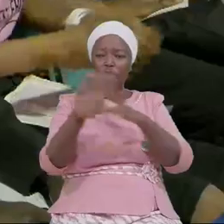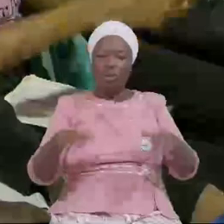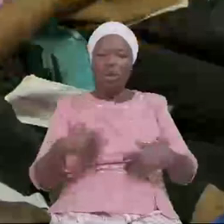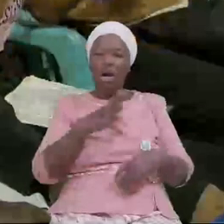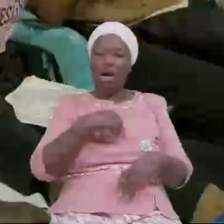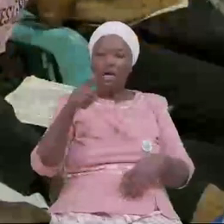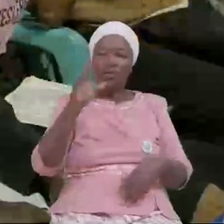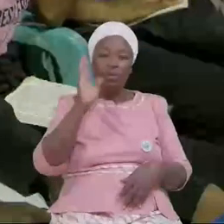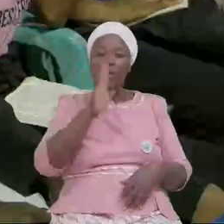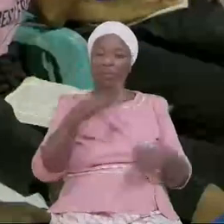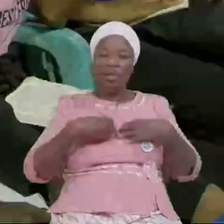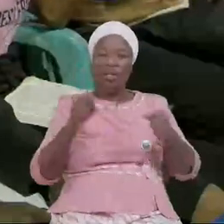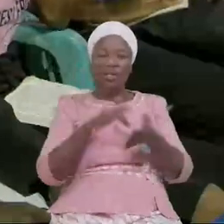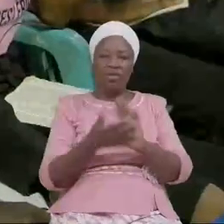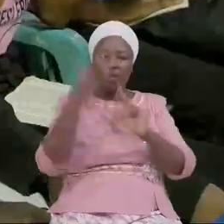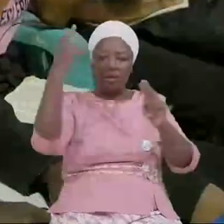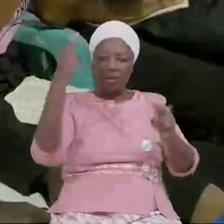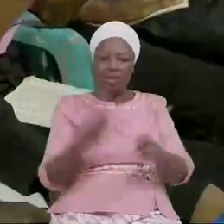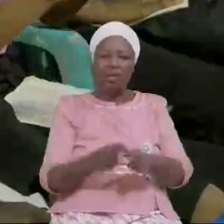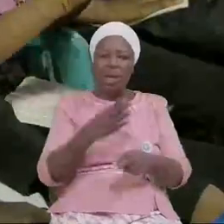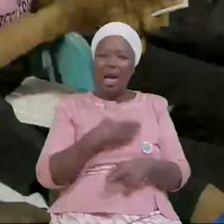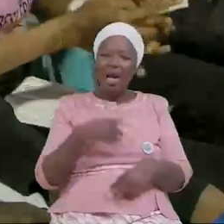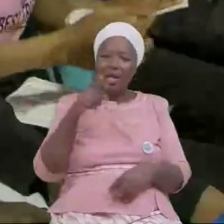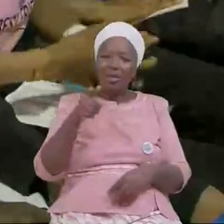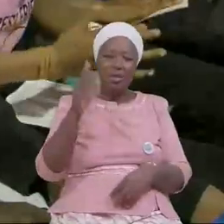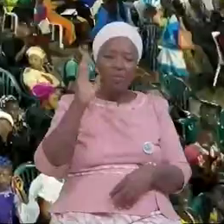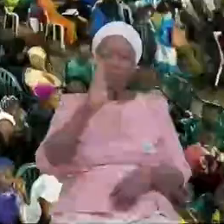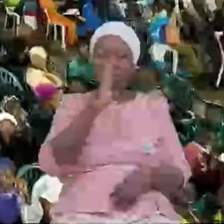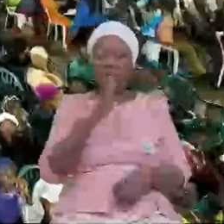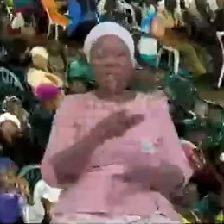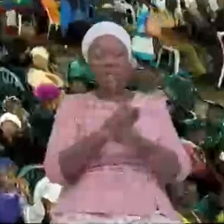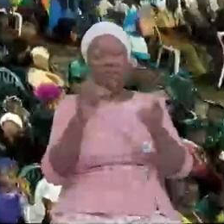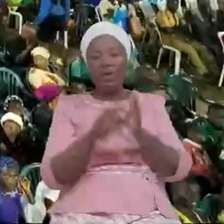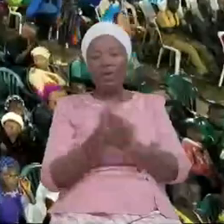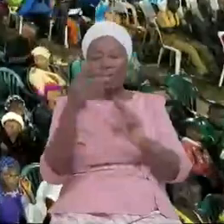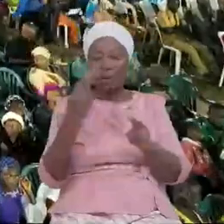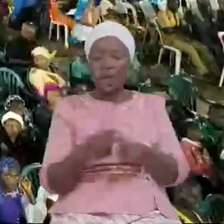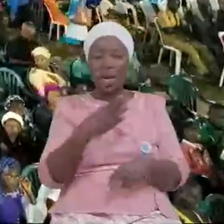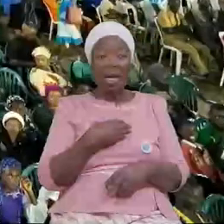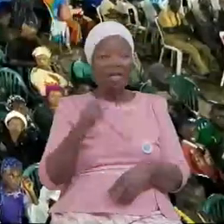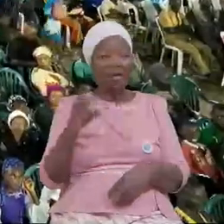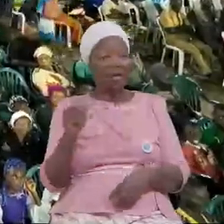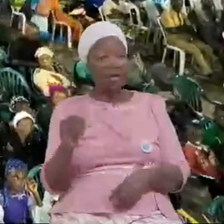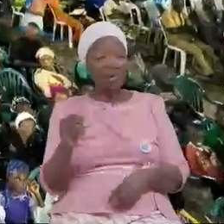guéri et vous serez délivré. Et puis, il a dit,